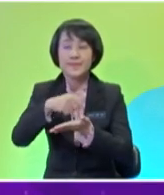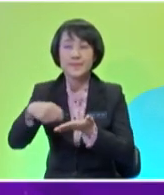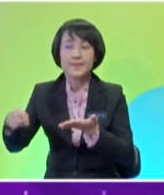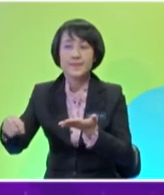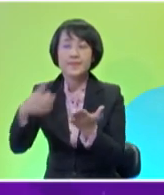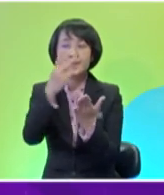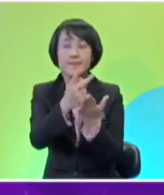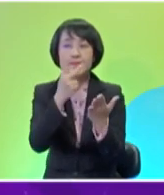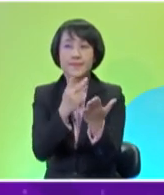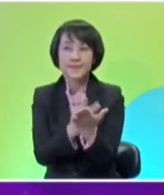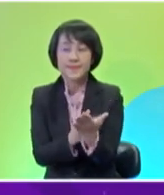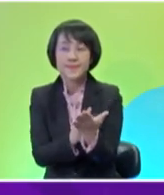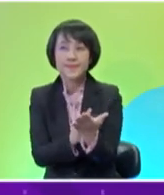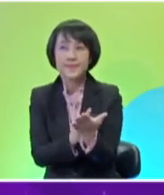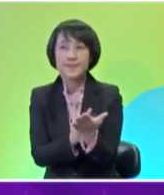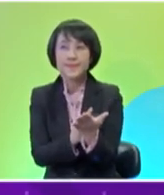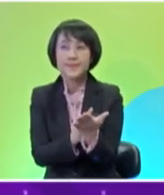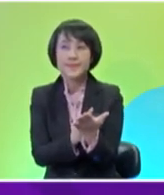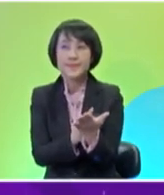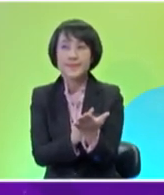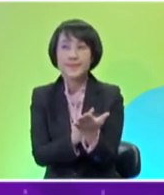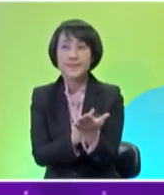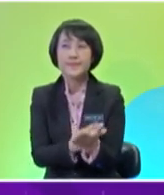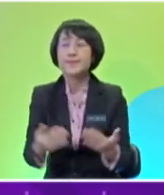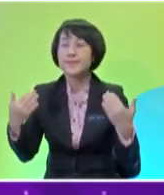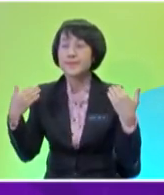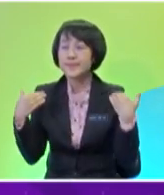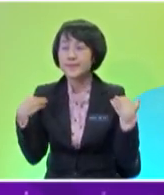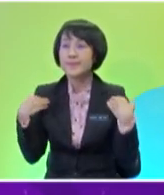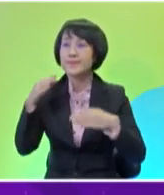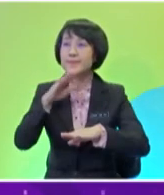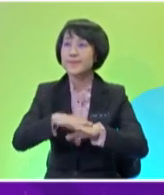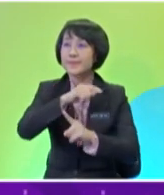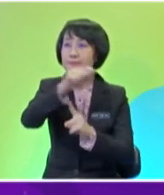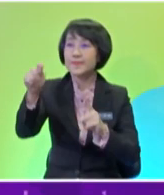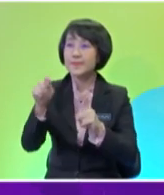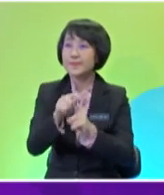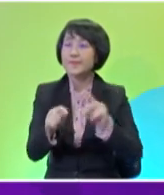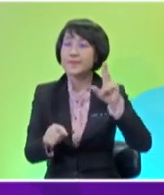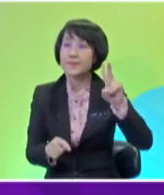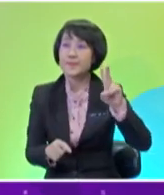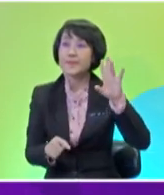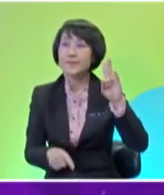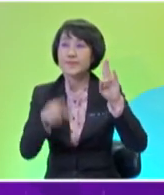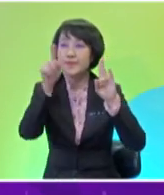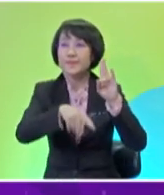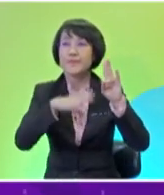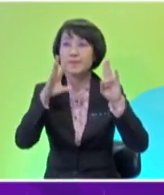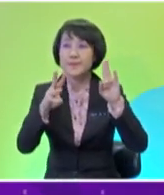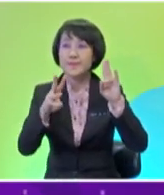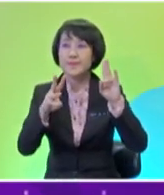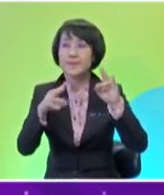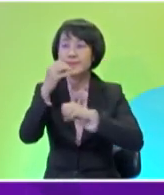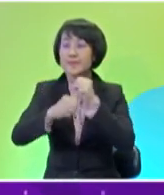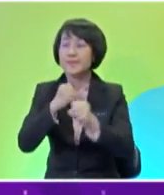karangan diadakan pada tari 27 juni 2022